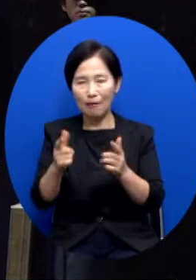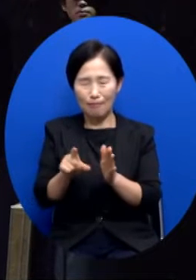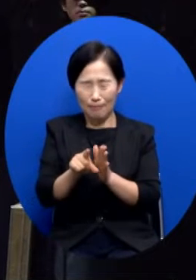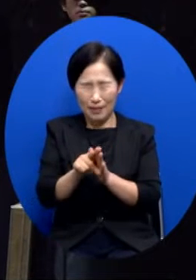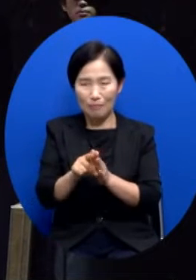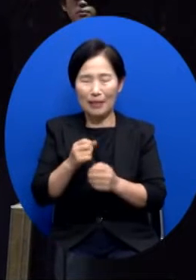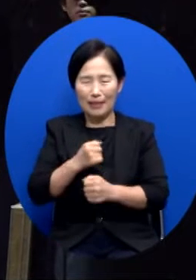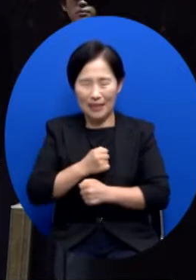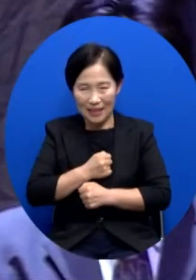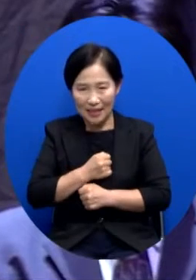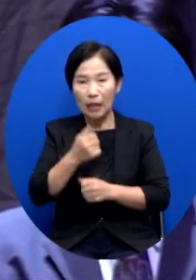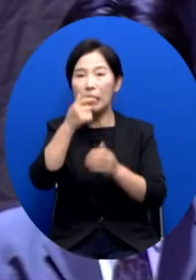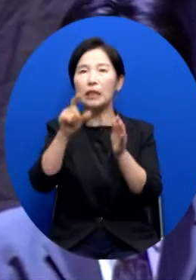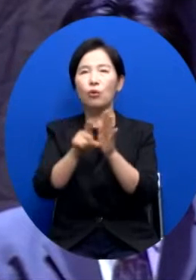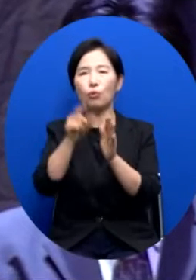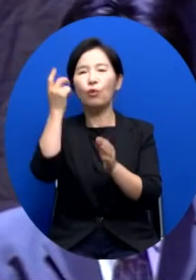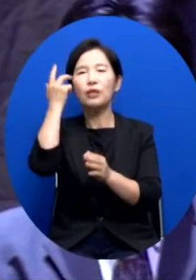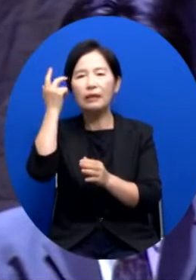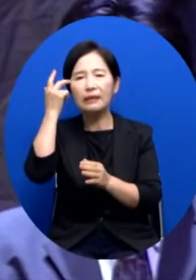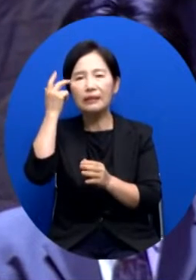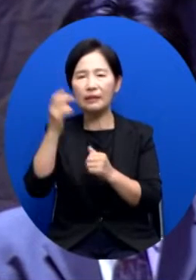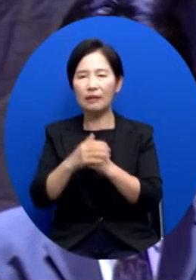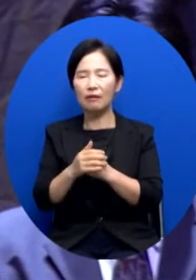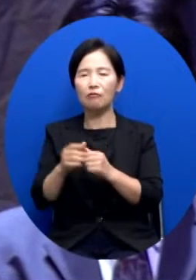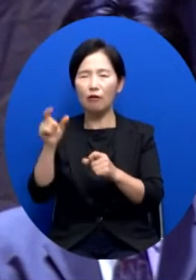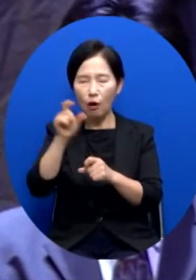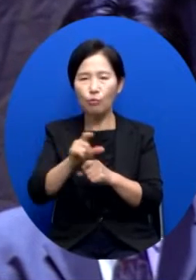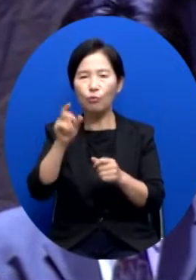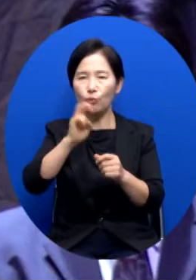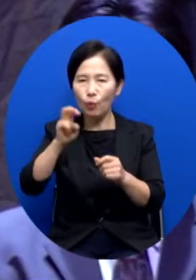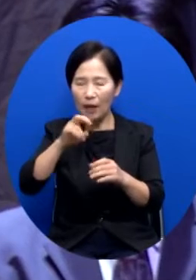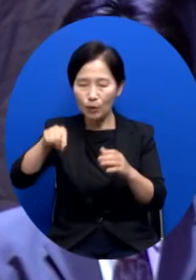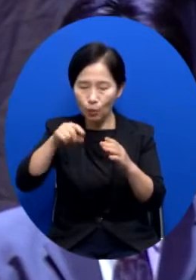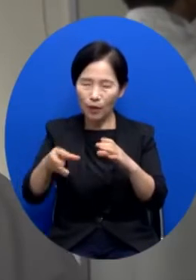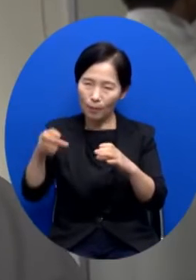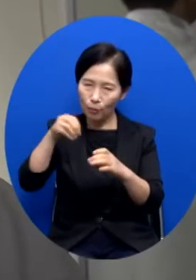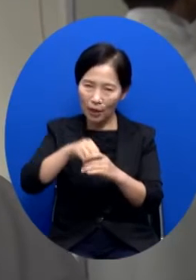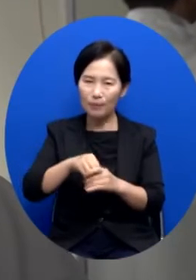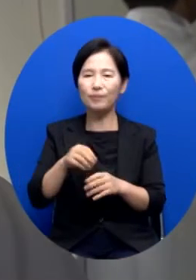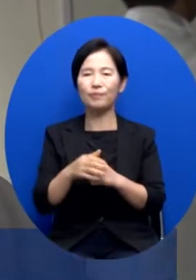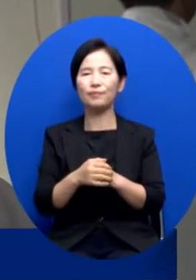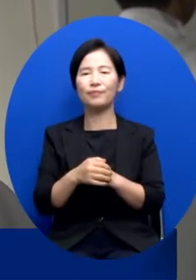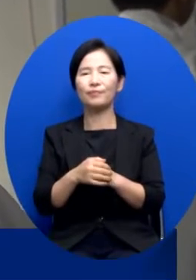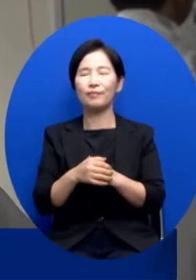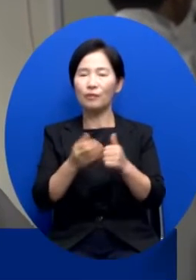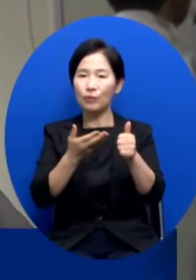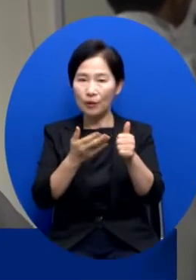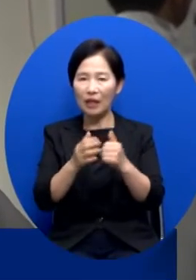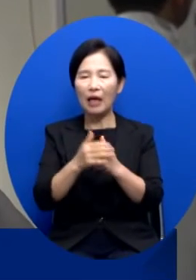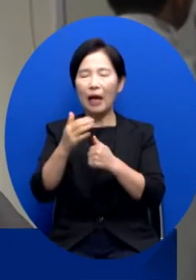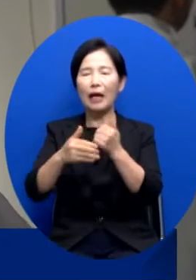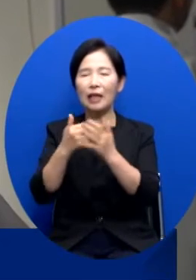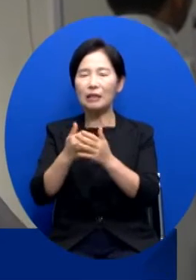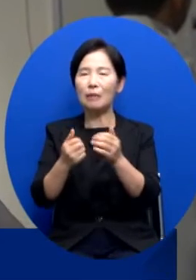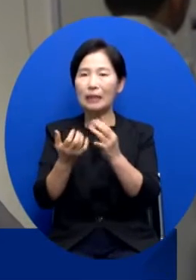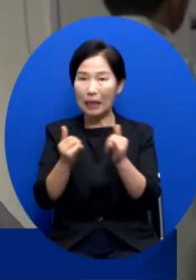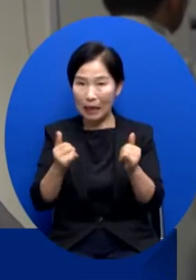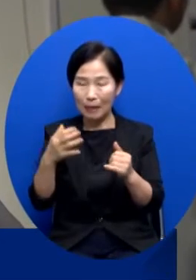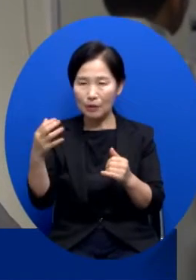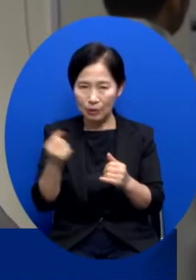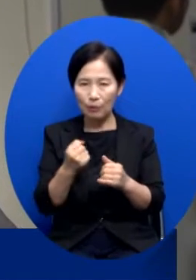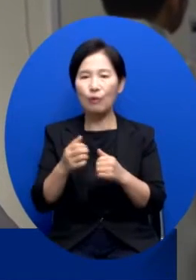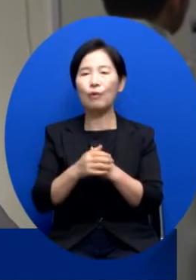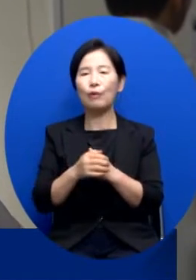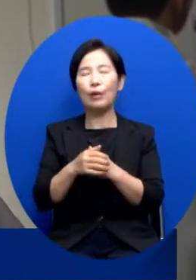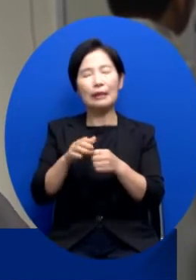지켰던 도산의 기독교 정신을 노래와 대사에 녹여냈습니다. 도산 선생님께서 하나님의 사람으로서 정말